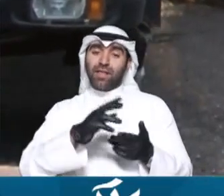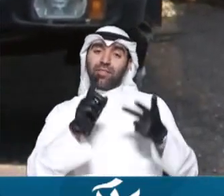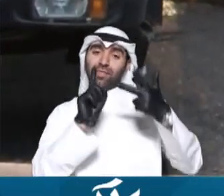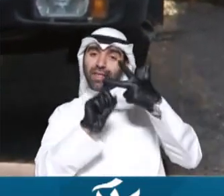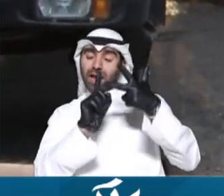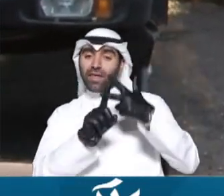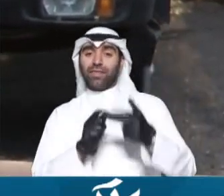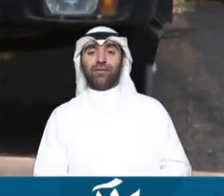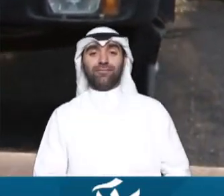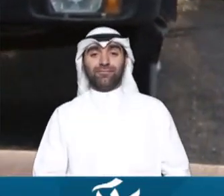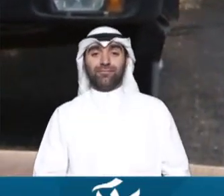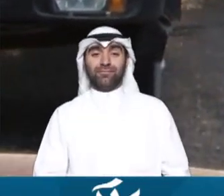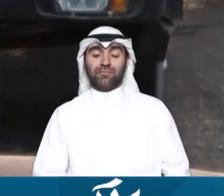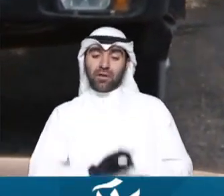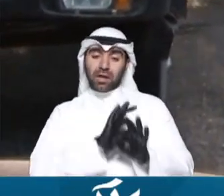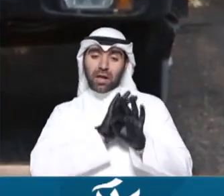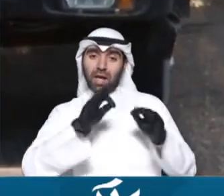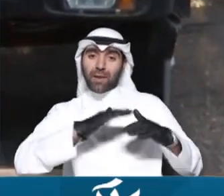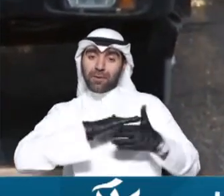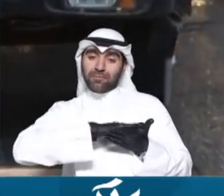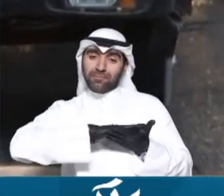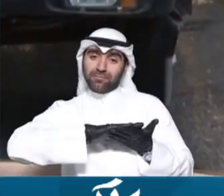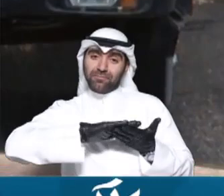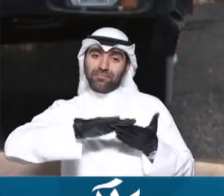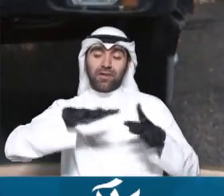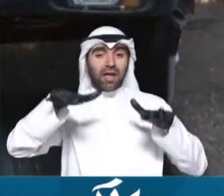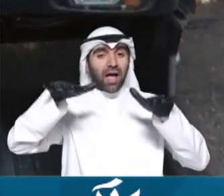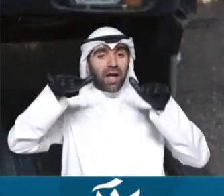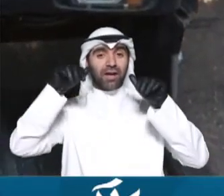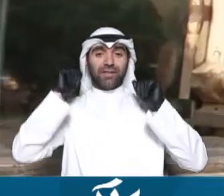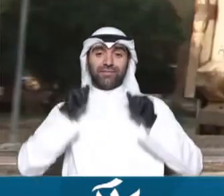فرش الطبقة الثالثة اللي هي الطبقة الأخيرة